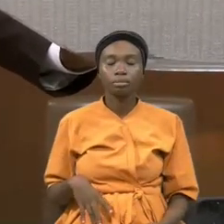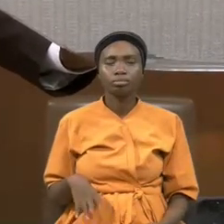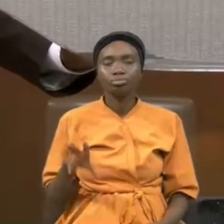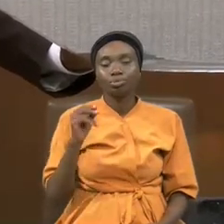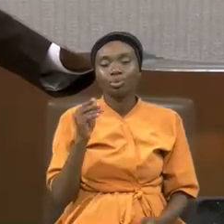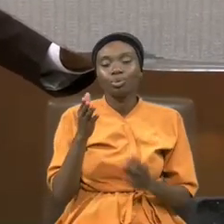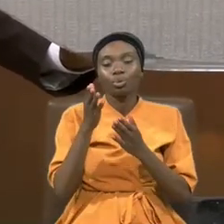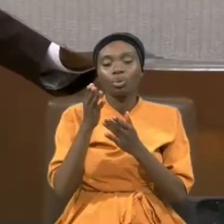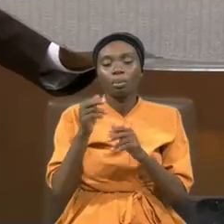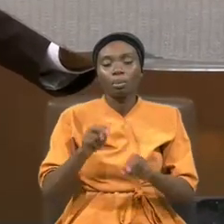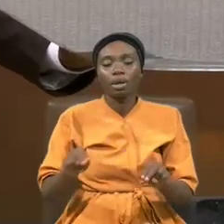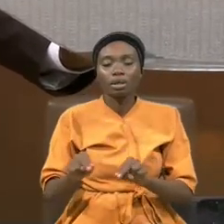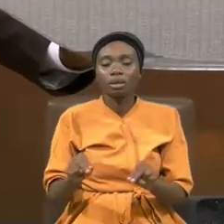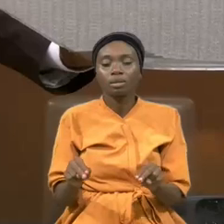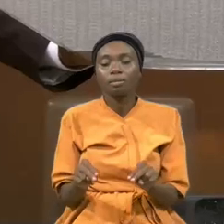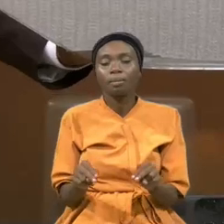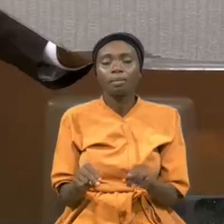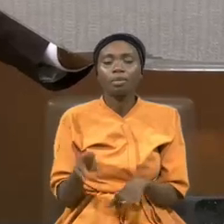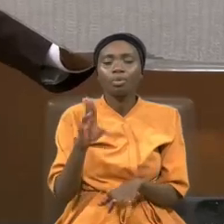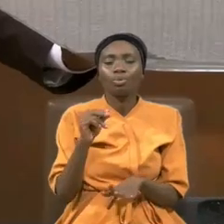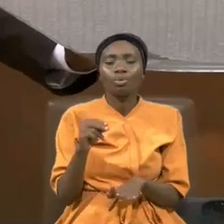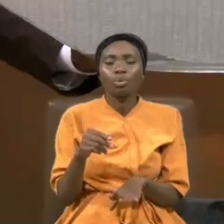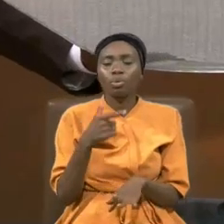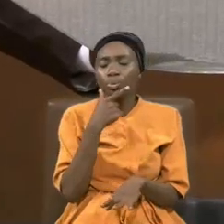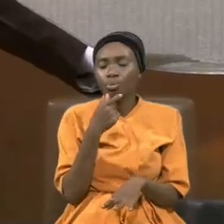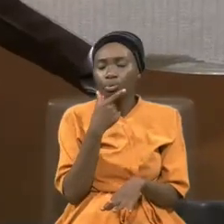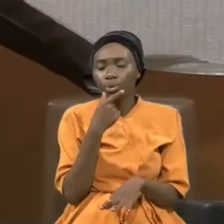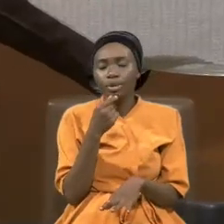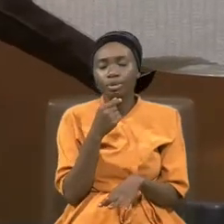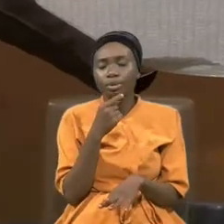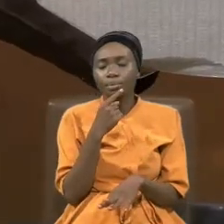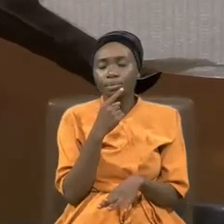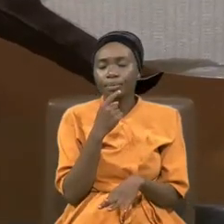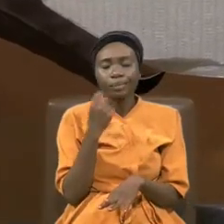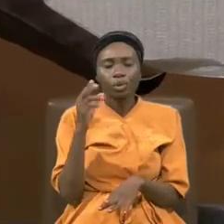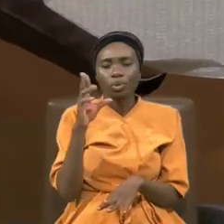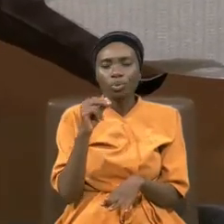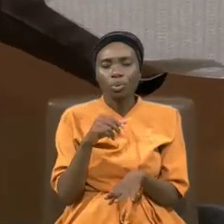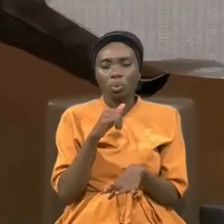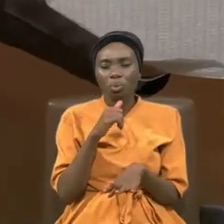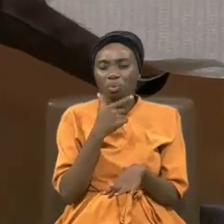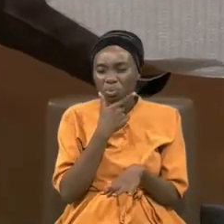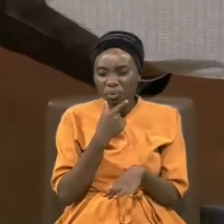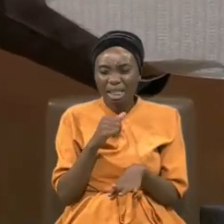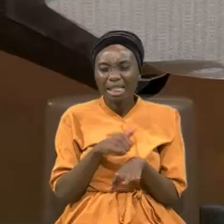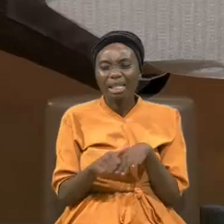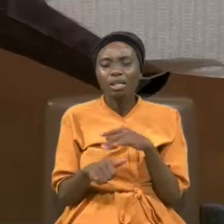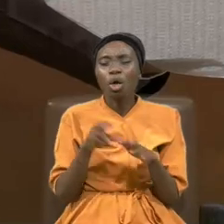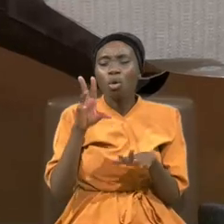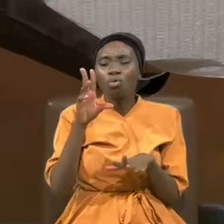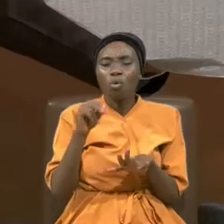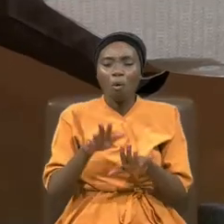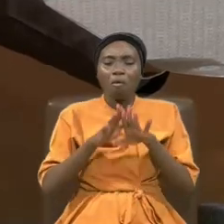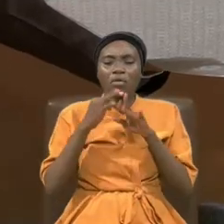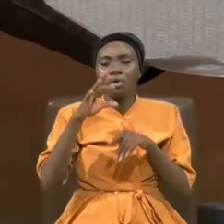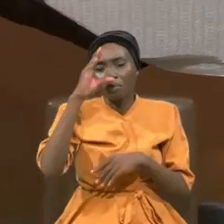Pas de partialité, pas d'hypocrisie, pas de dissimulation, pas de